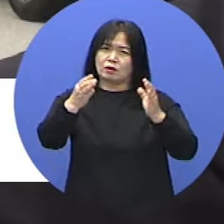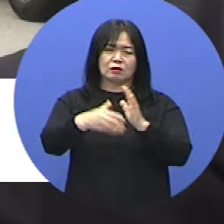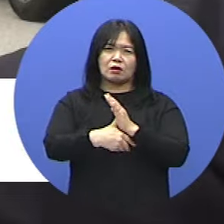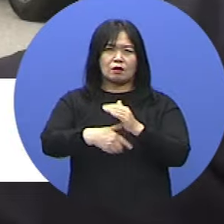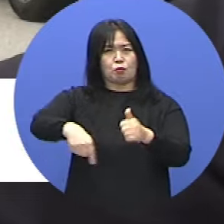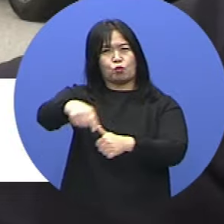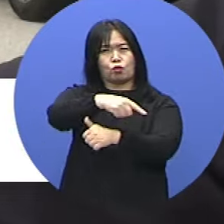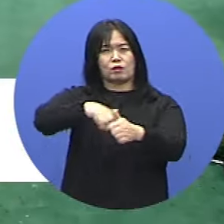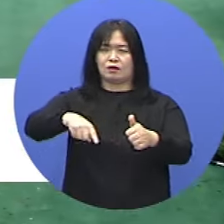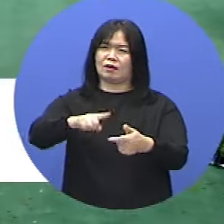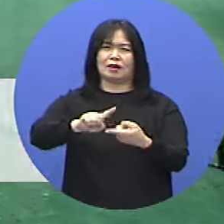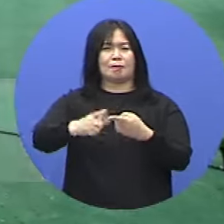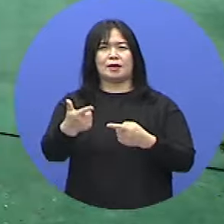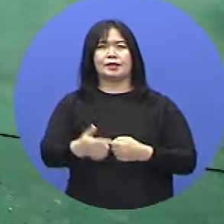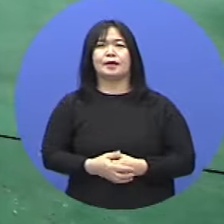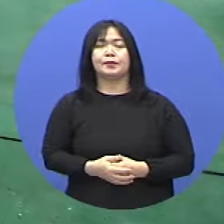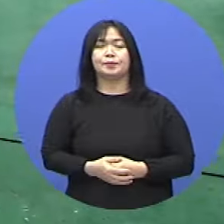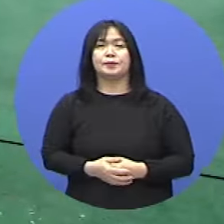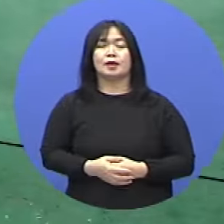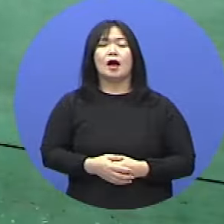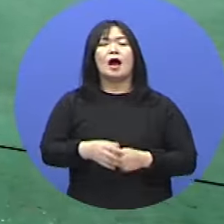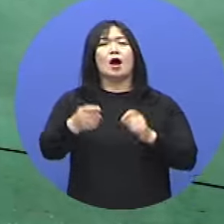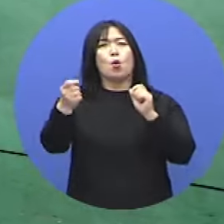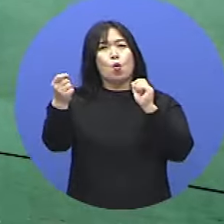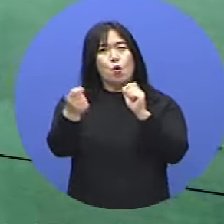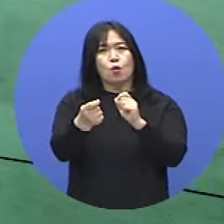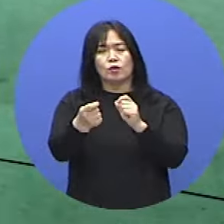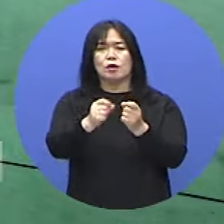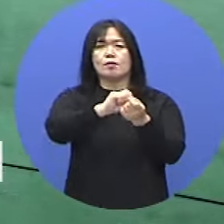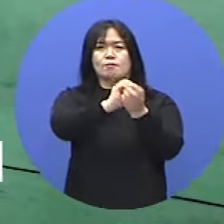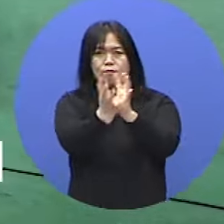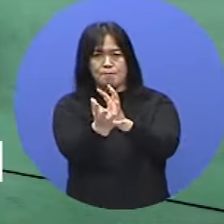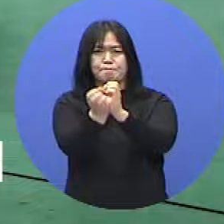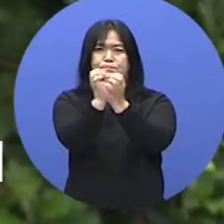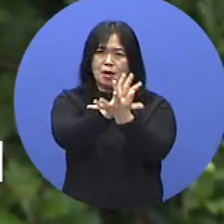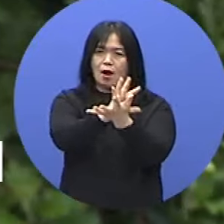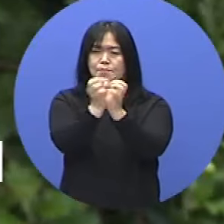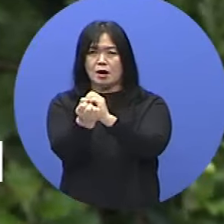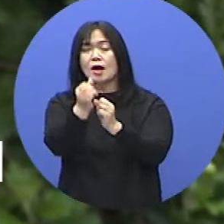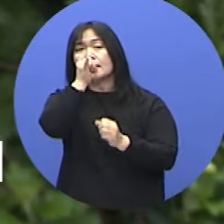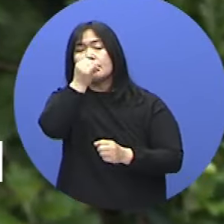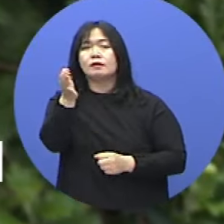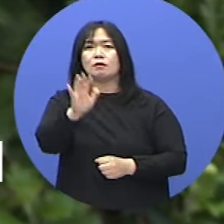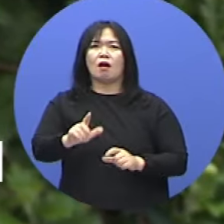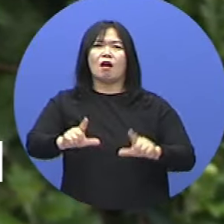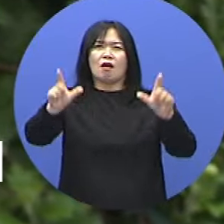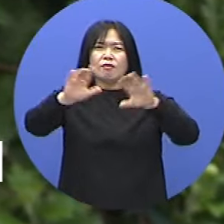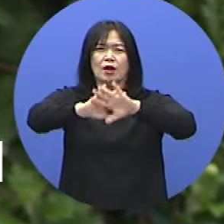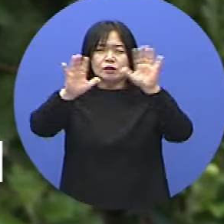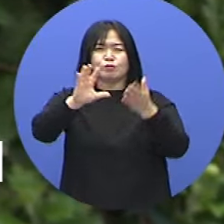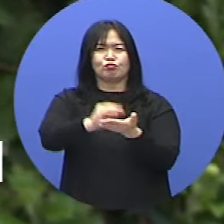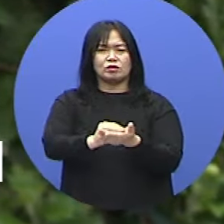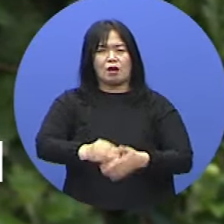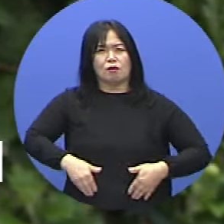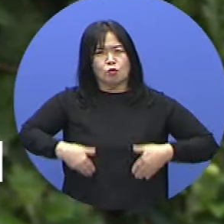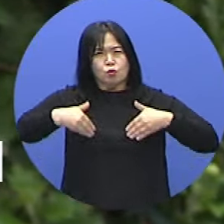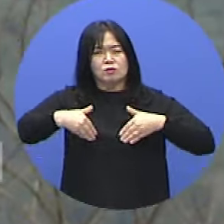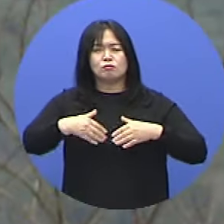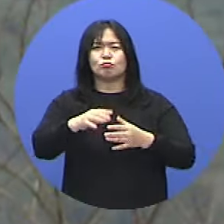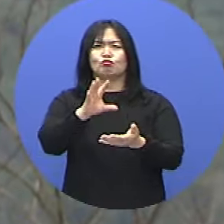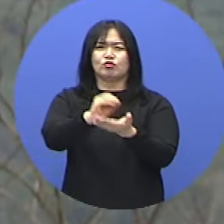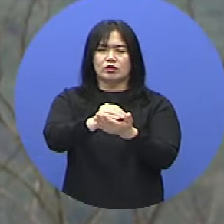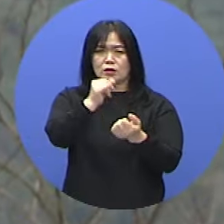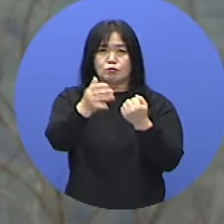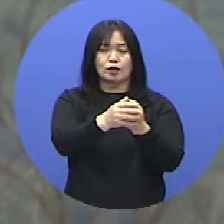되게 좀 상황이고 때가 되면 어김없이 피고 지던 꽃들도 기상 이변과 지구 온난화가 심술을 부리면서